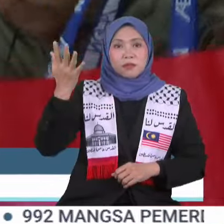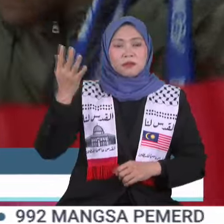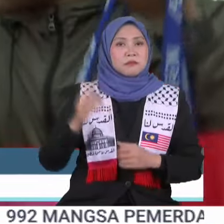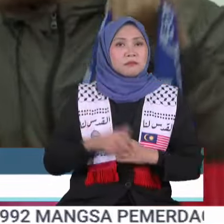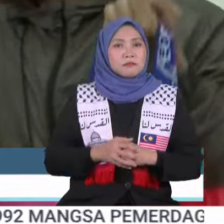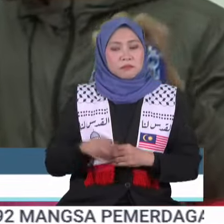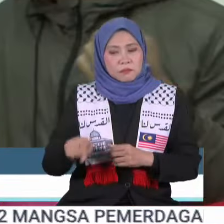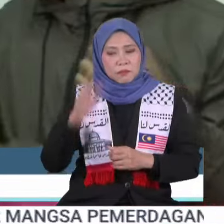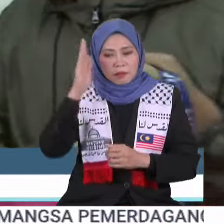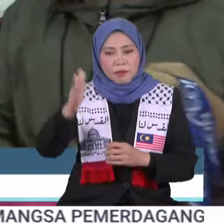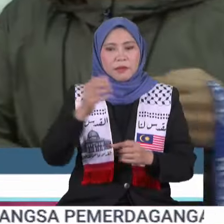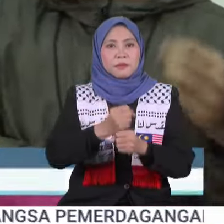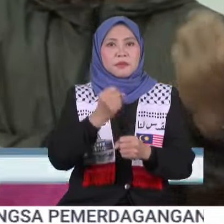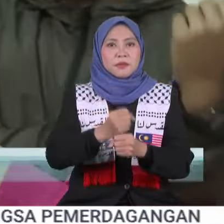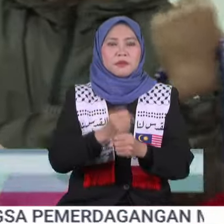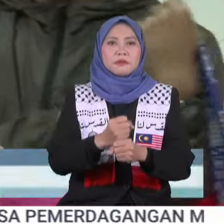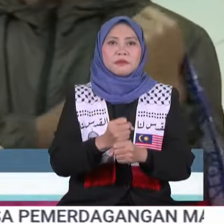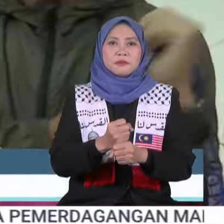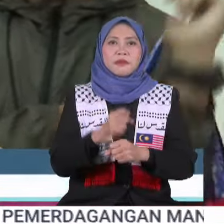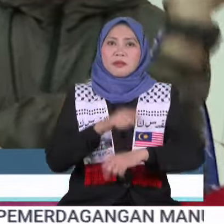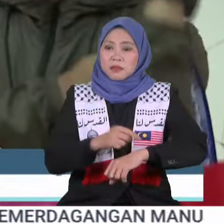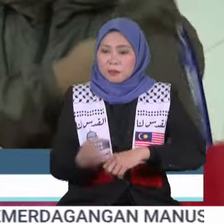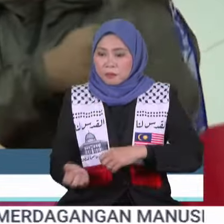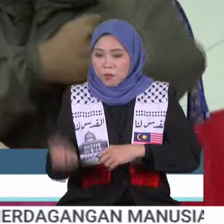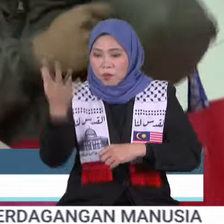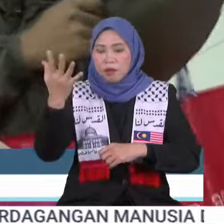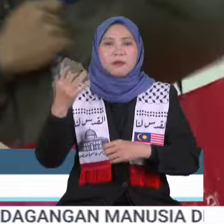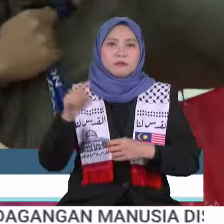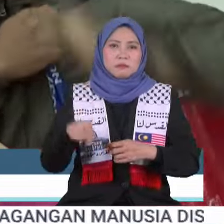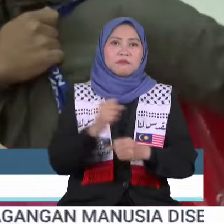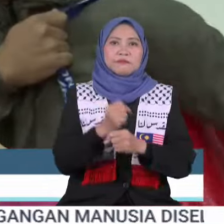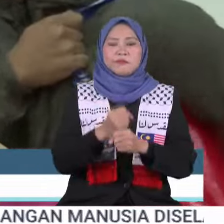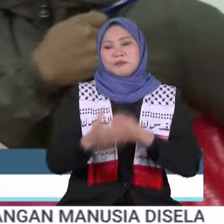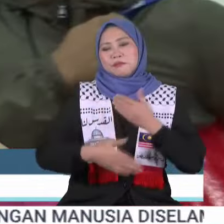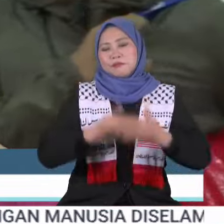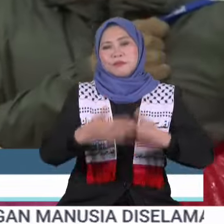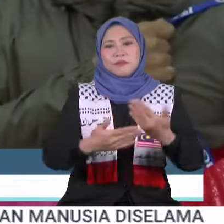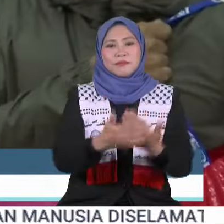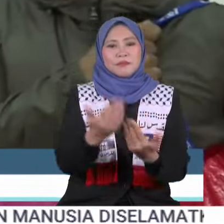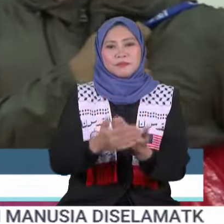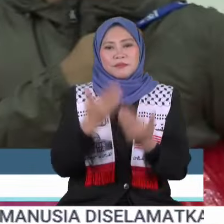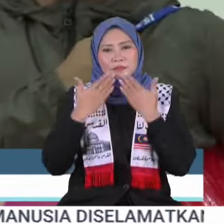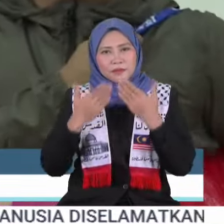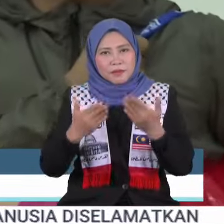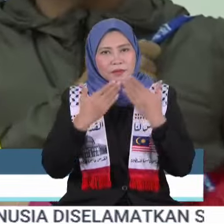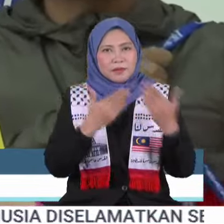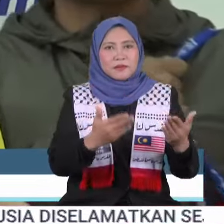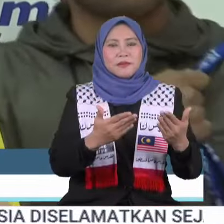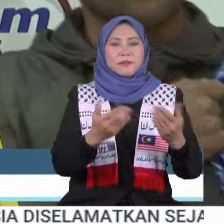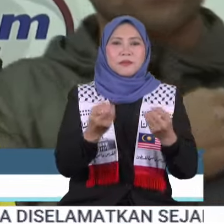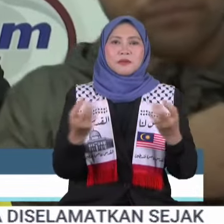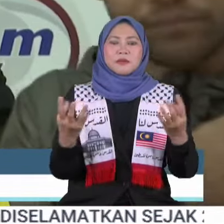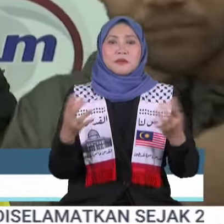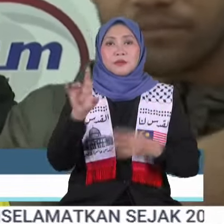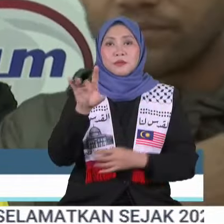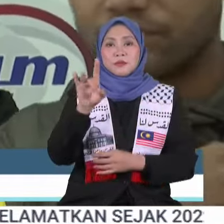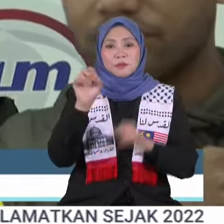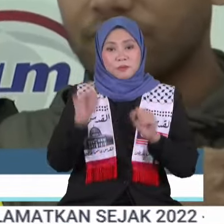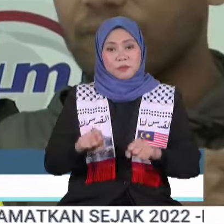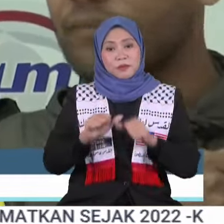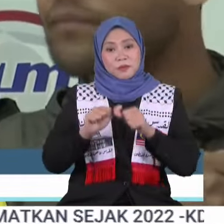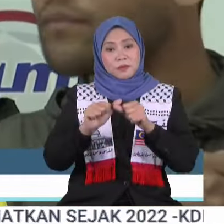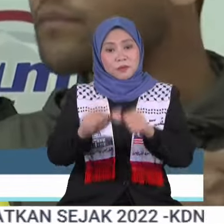kerana kami akan bertugas semasa berbuka nanti jadi amat memudahkan kami dan terima kasih banyak-banyak insya-allah kalau dapat